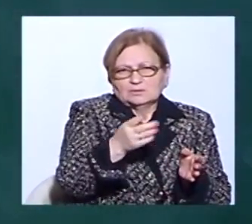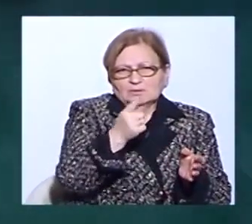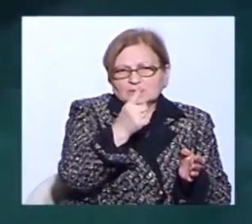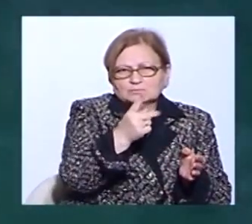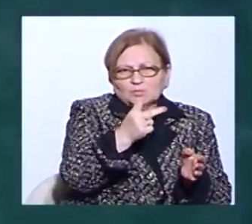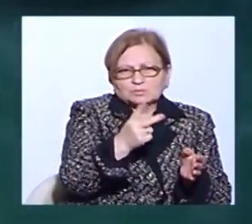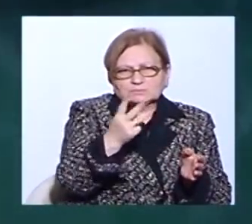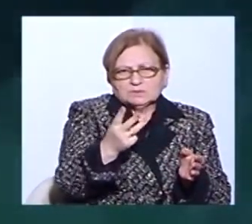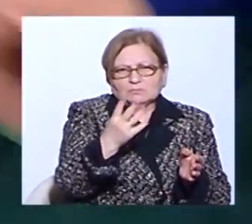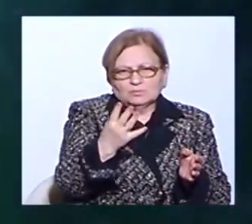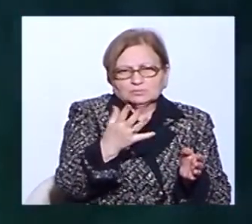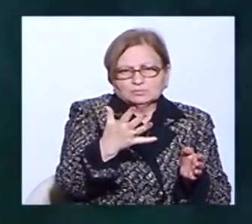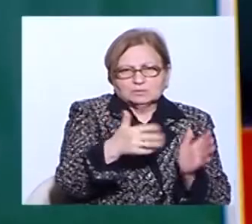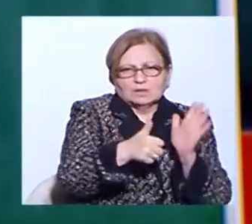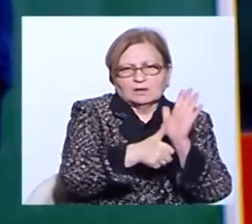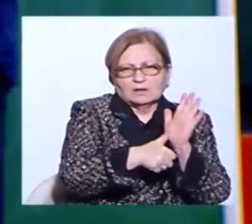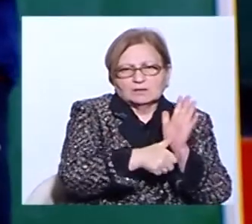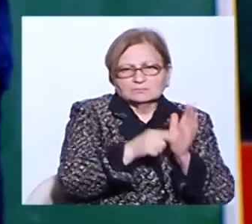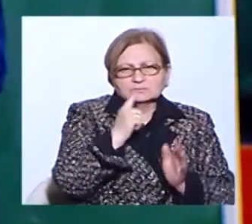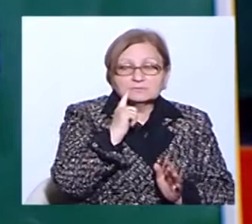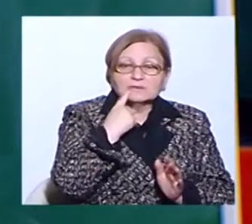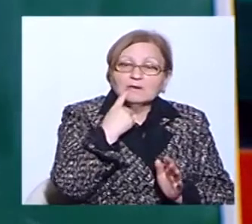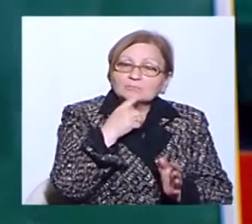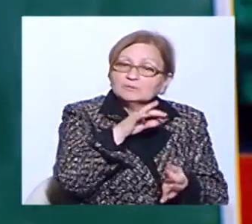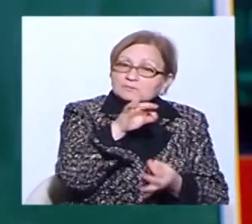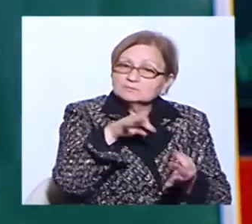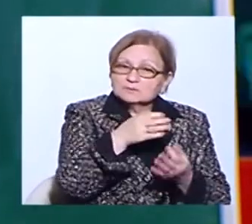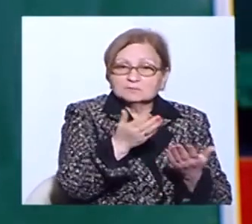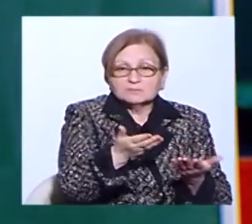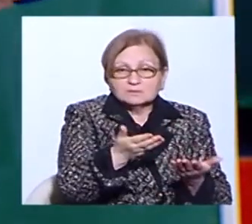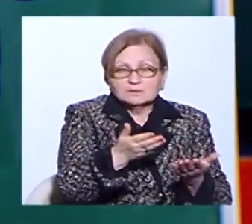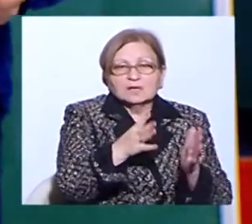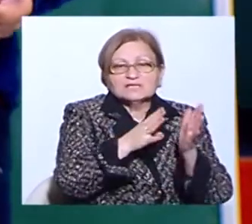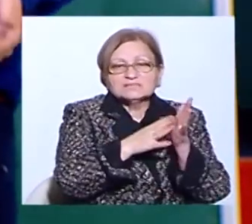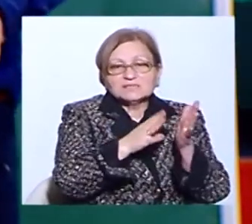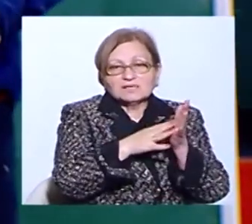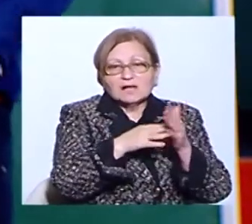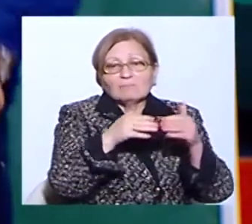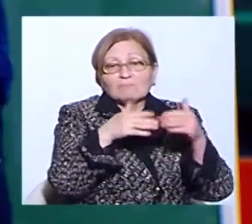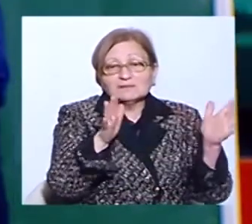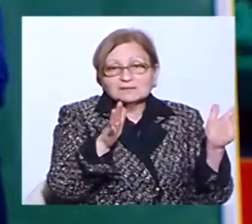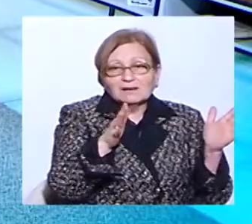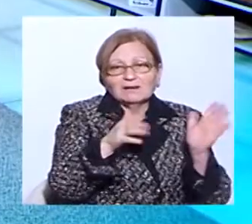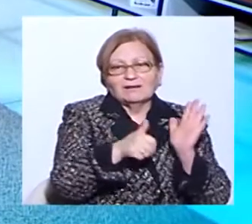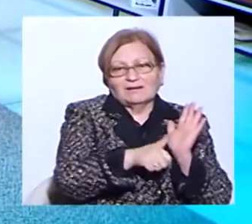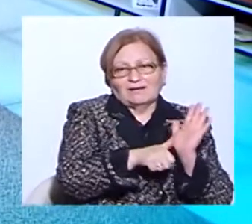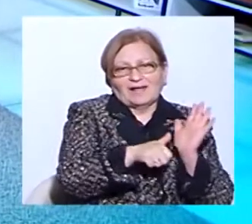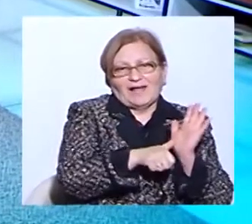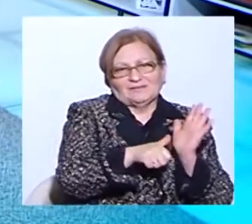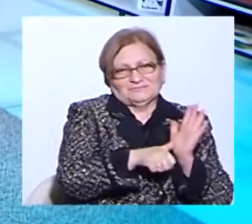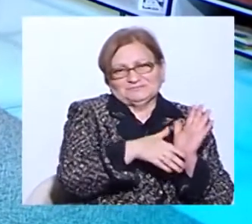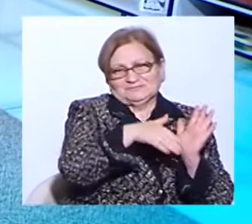1 2 3 4 5 6 კამფეტი. ესე იგი 9 მეტი ყოფილა 3-ზე